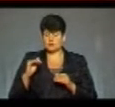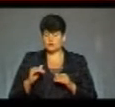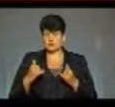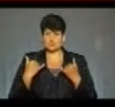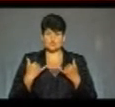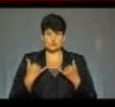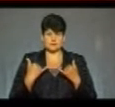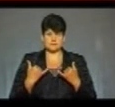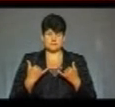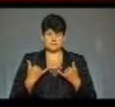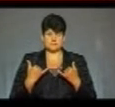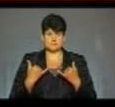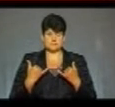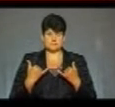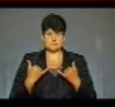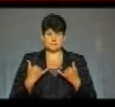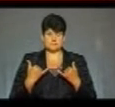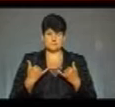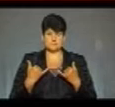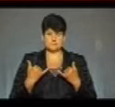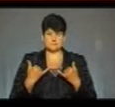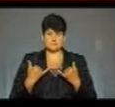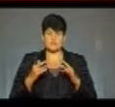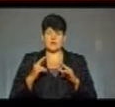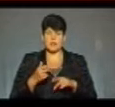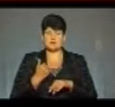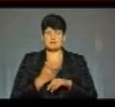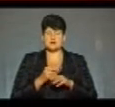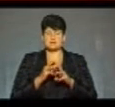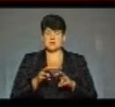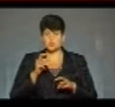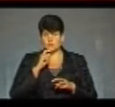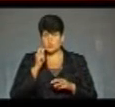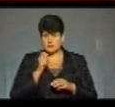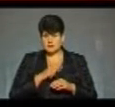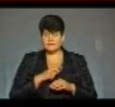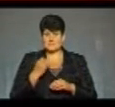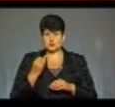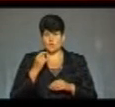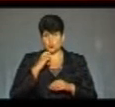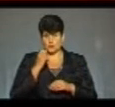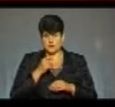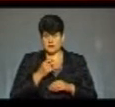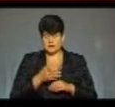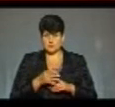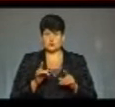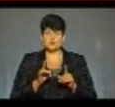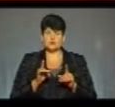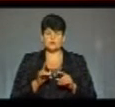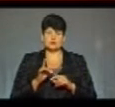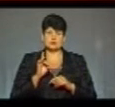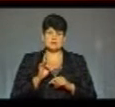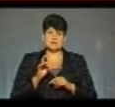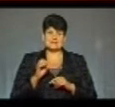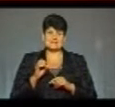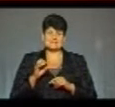сьогодні, саме як вже прем'єр-міністр України, наймолодшим в історії України. От щодо Руслана